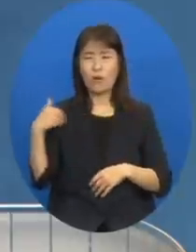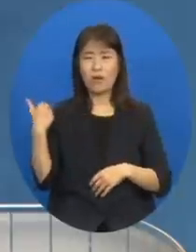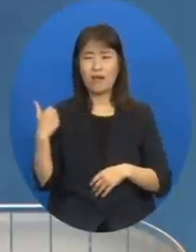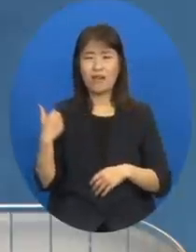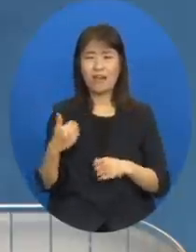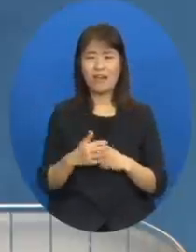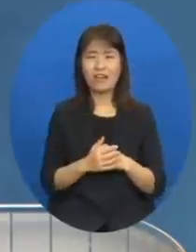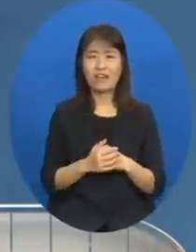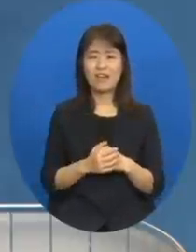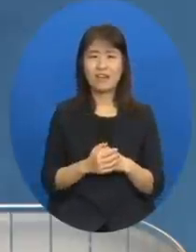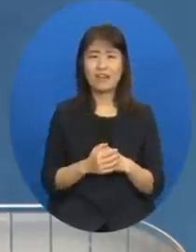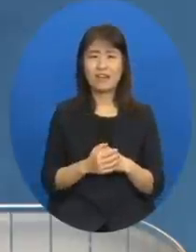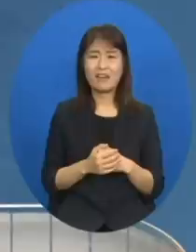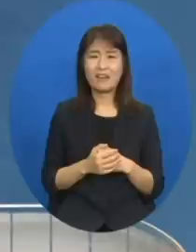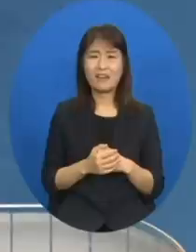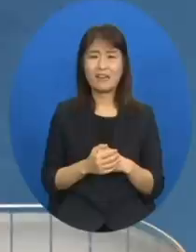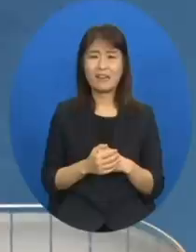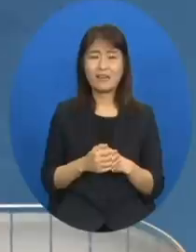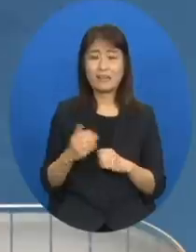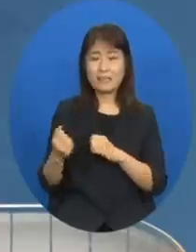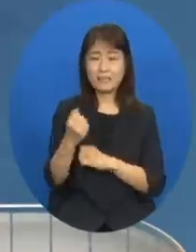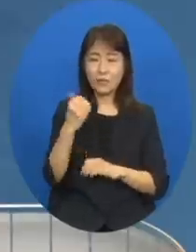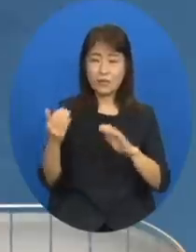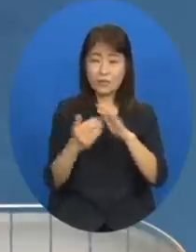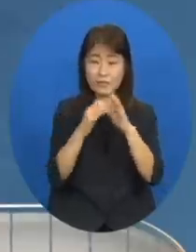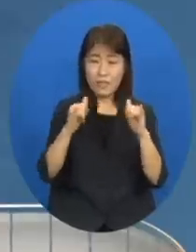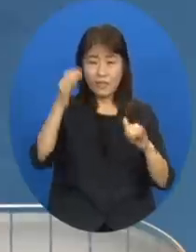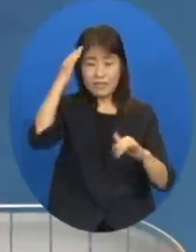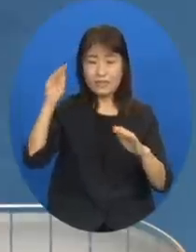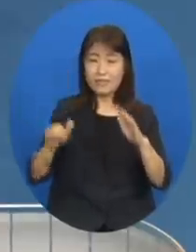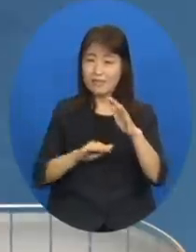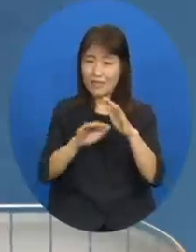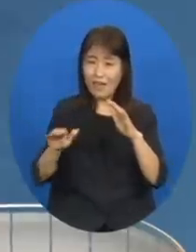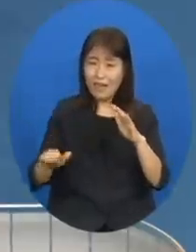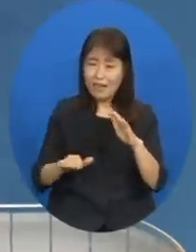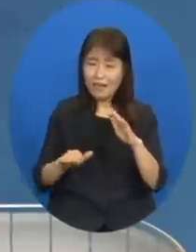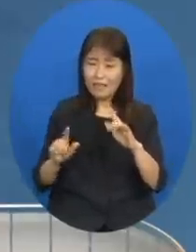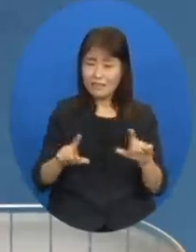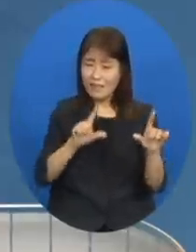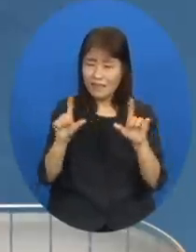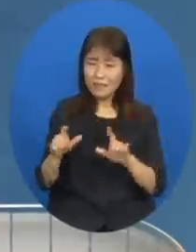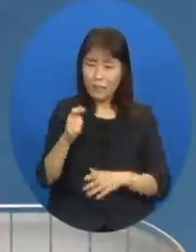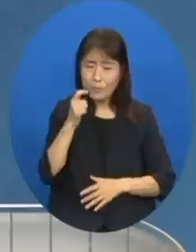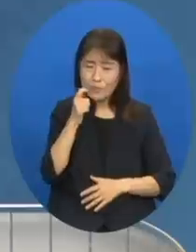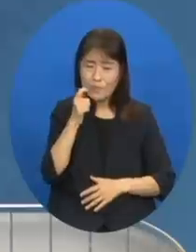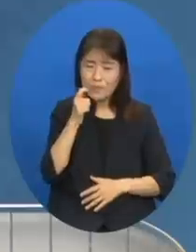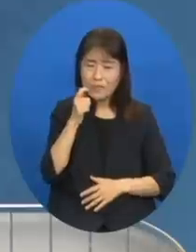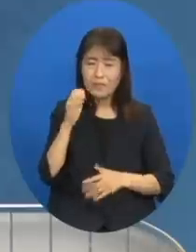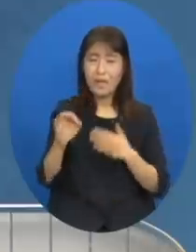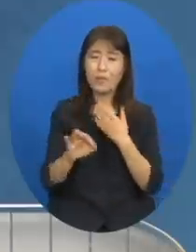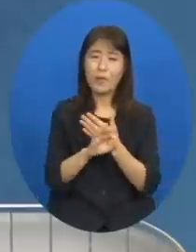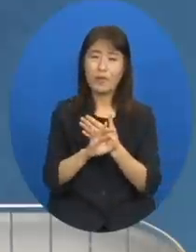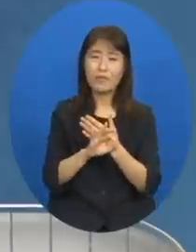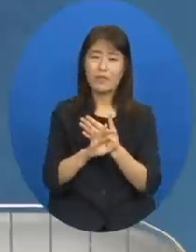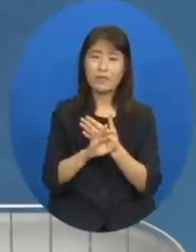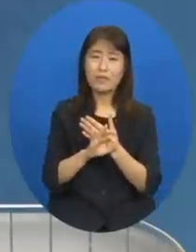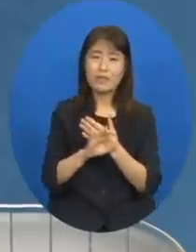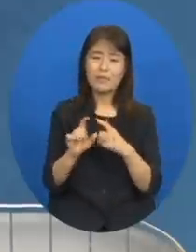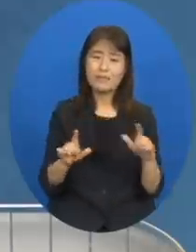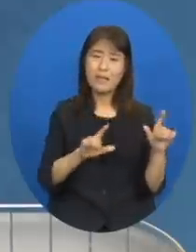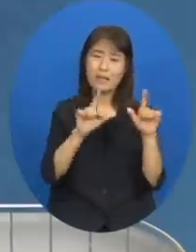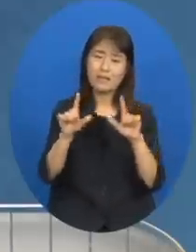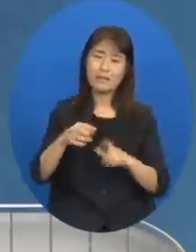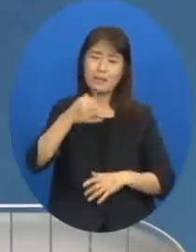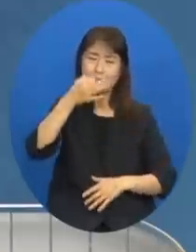있잖아요 전능자의 그늘 아래 있지 않으면 우리는 살아남을 수가 없는 때에 살고